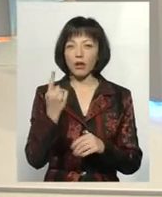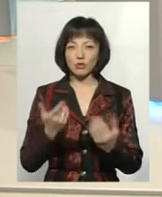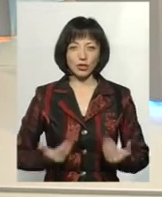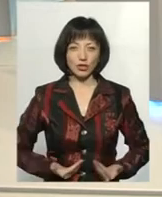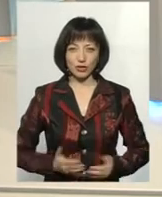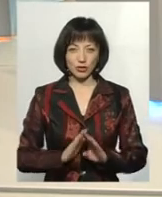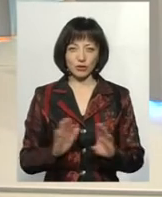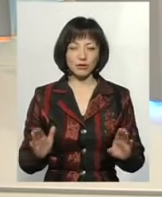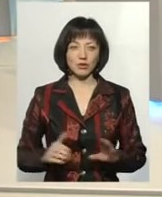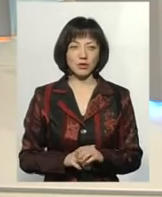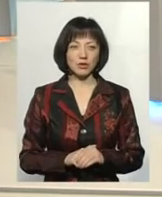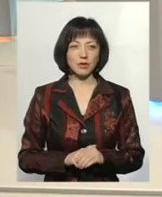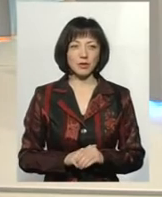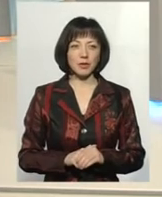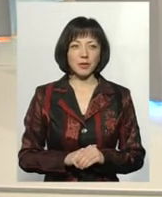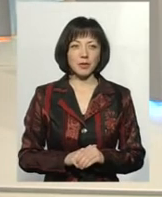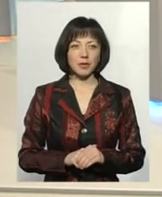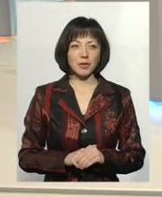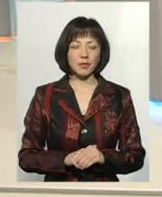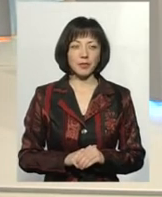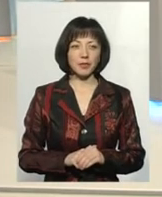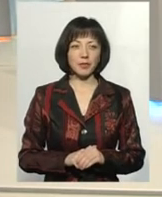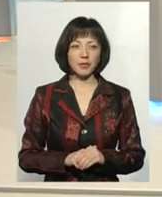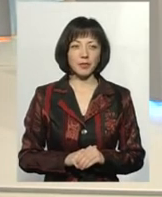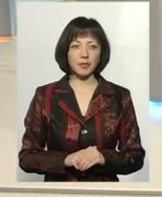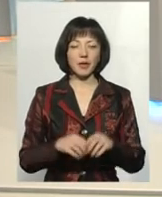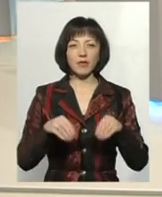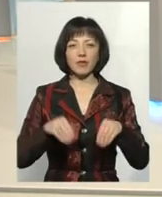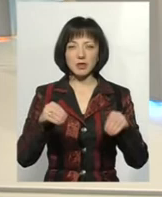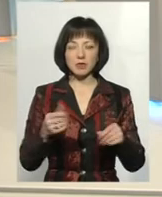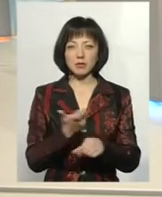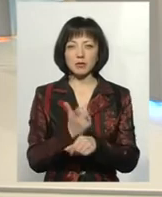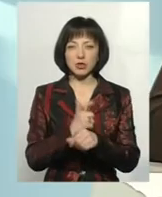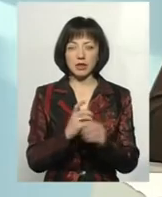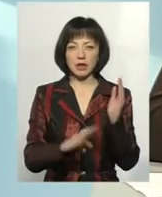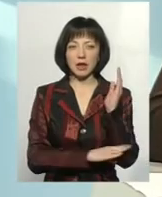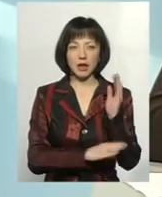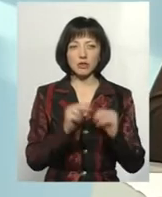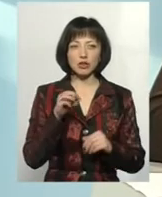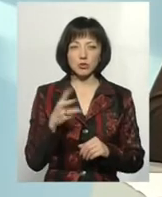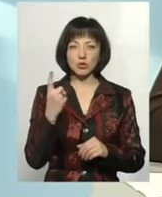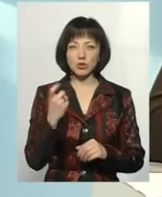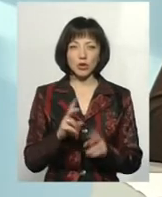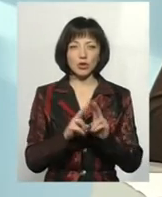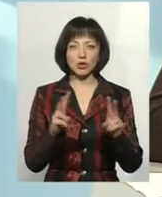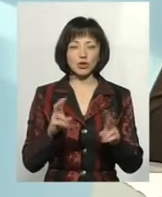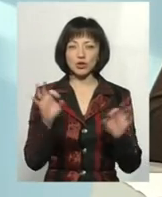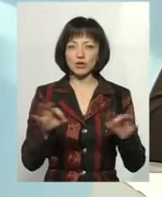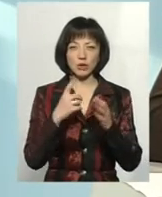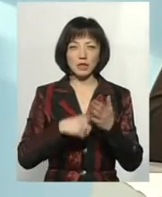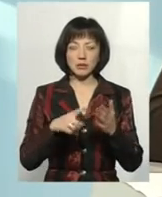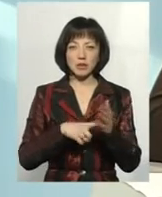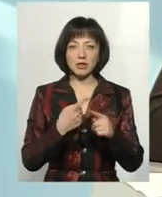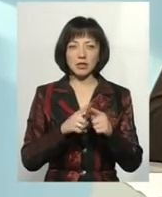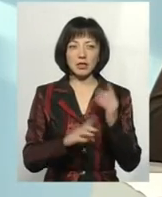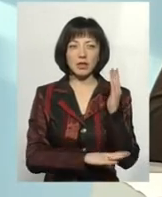прижилось. Дякуємо. Та, будь ласка, пані. Ну, висадили там були більше дерев, як 100, але ніхто нічого не списував, тому що ці